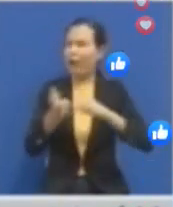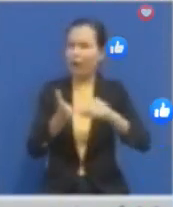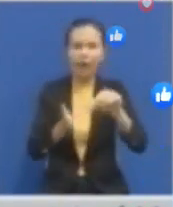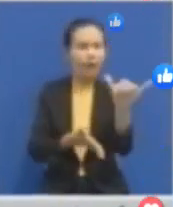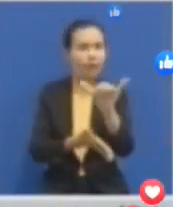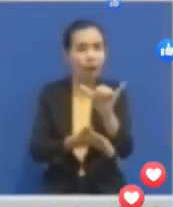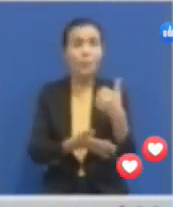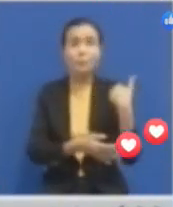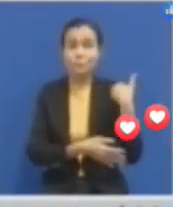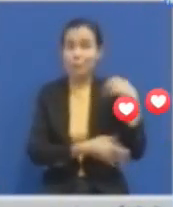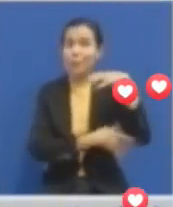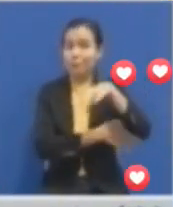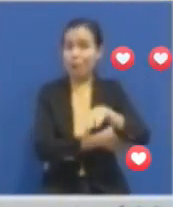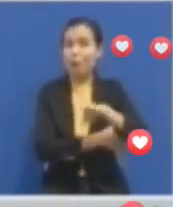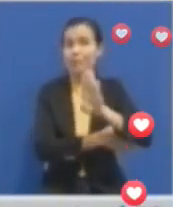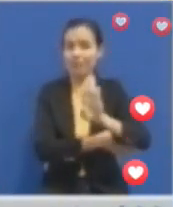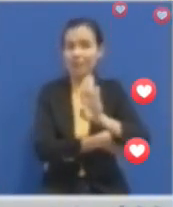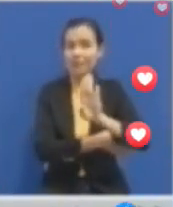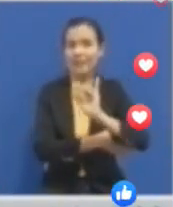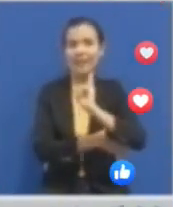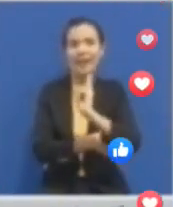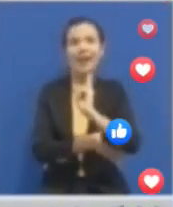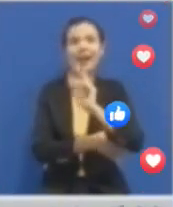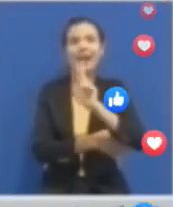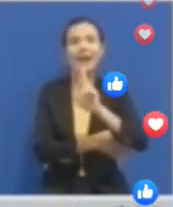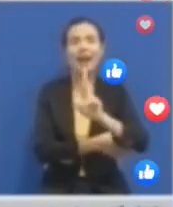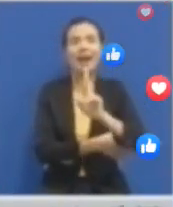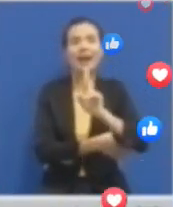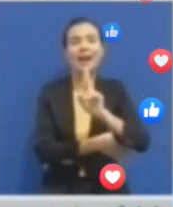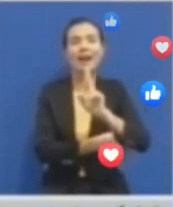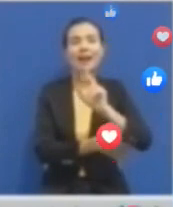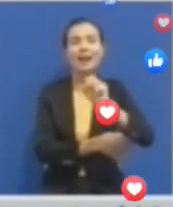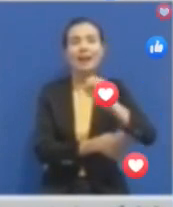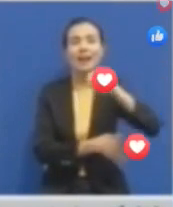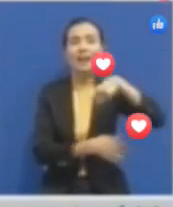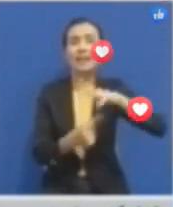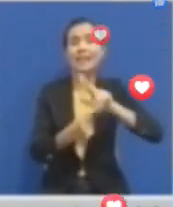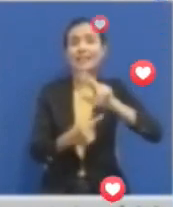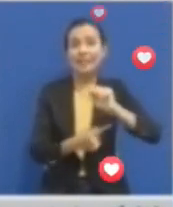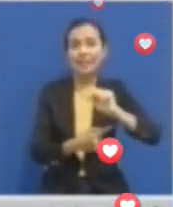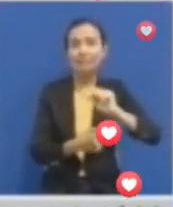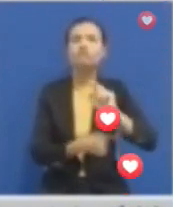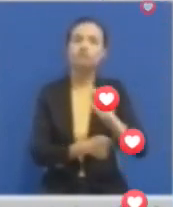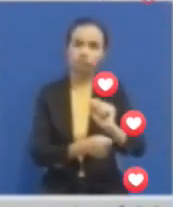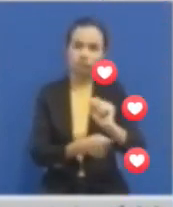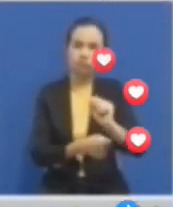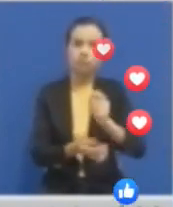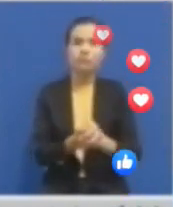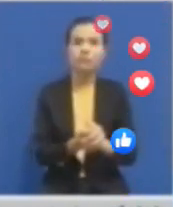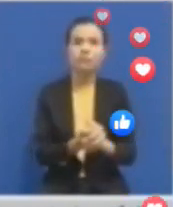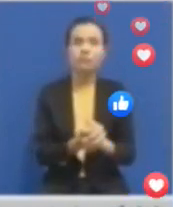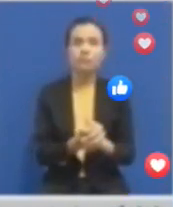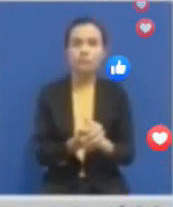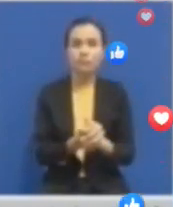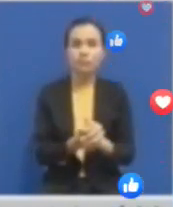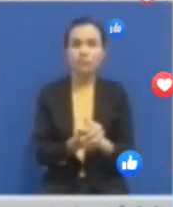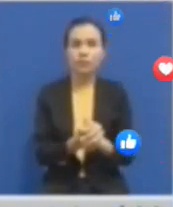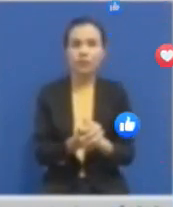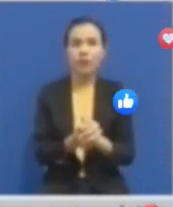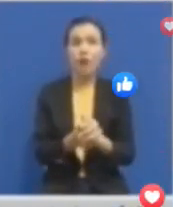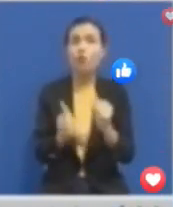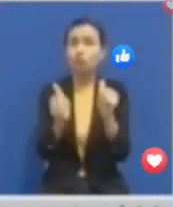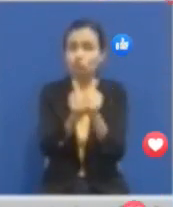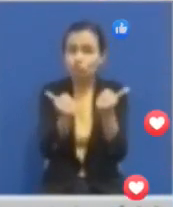ามีบริษัทนะคะไฟซันจำกัดไปขนถ่ายนะคะกลาปาล์มกากถั่วเหลื